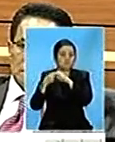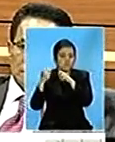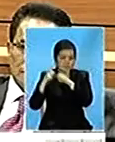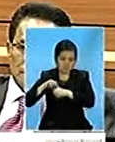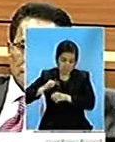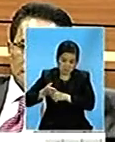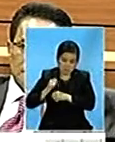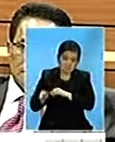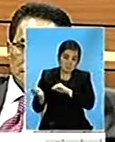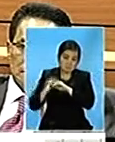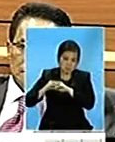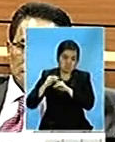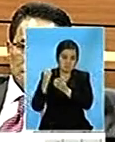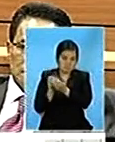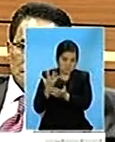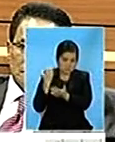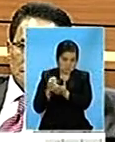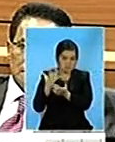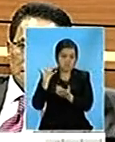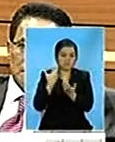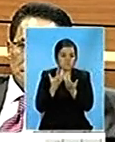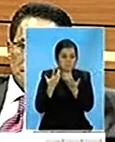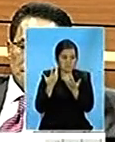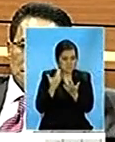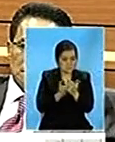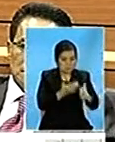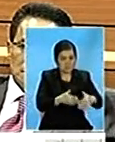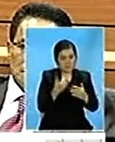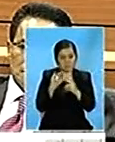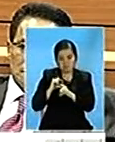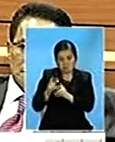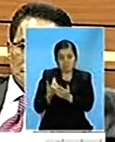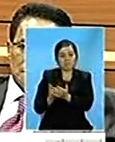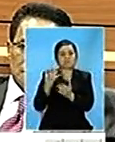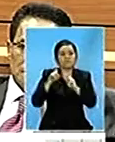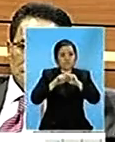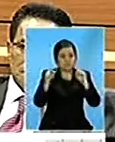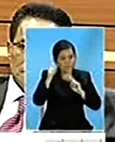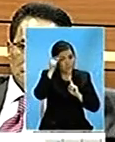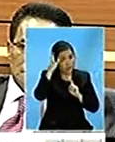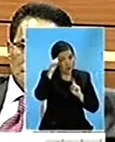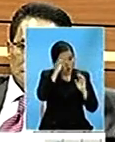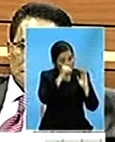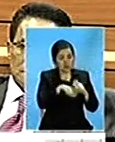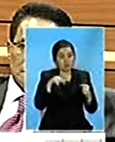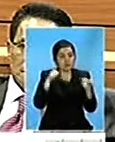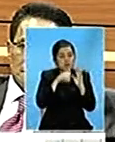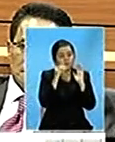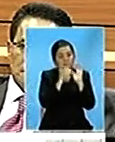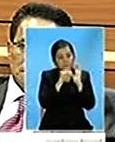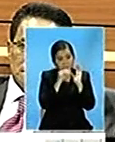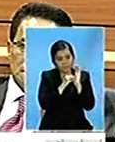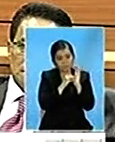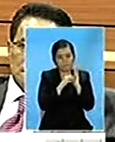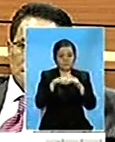าใช้จ่ายสูงส่งผลให้การครองชีพสูงแต่คนชุมชนในเมืองนั้นก็ยังดีที่ยังได้ใ